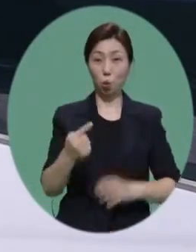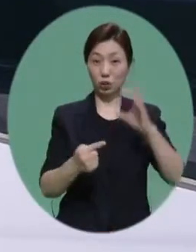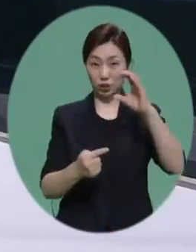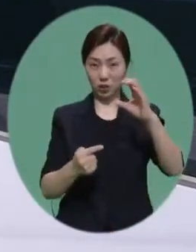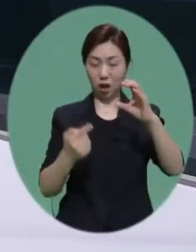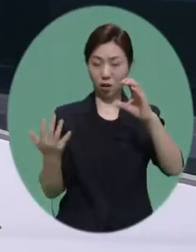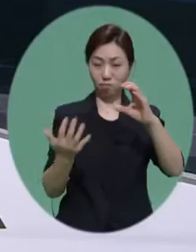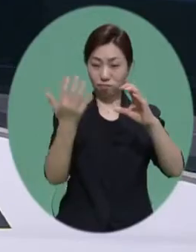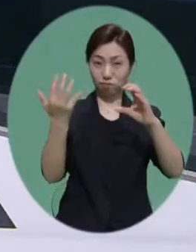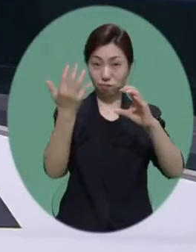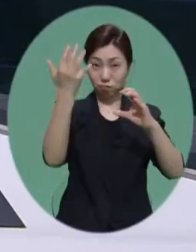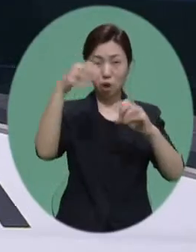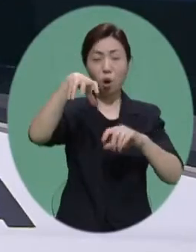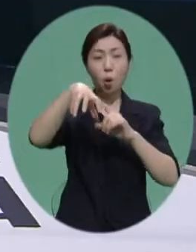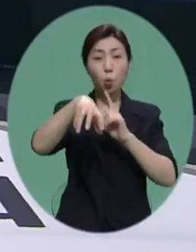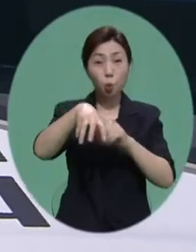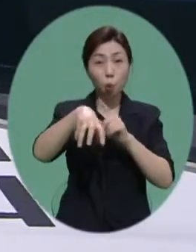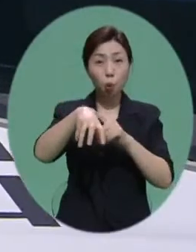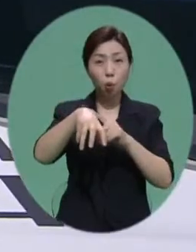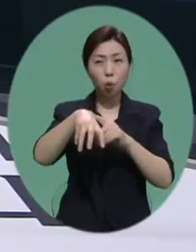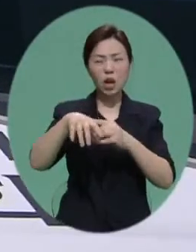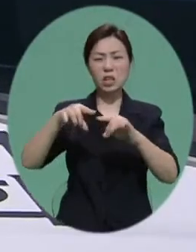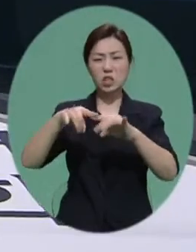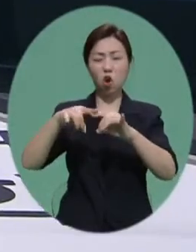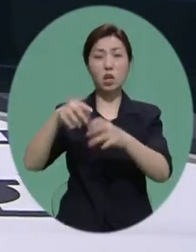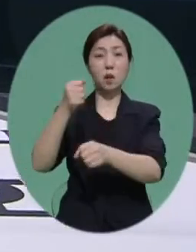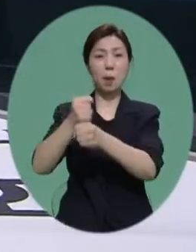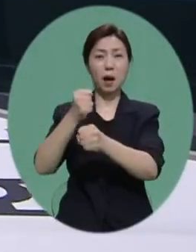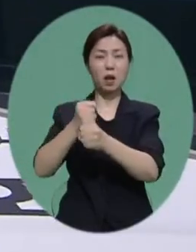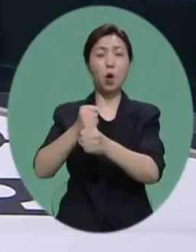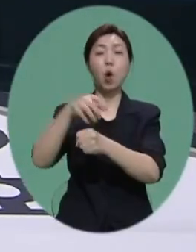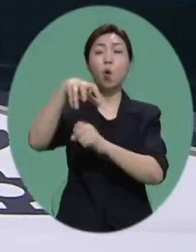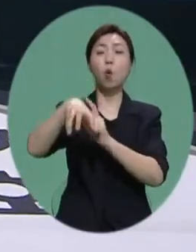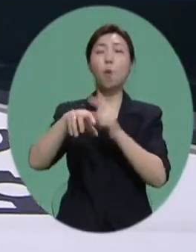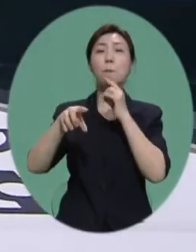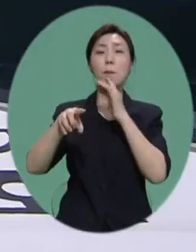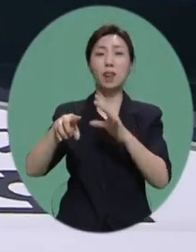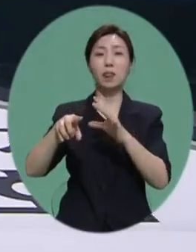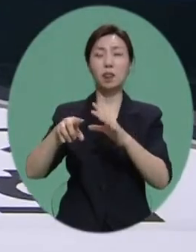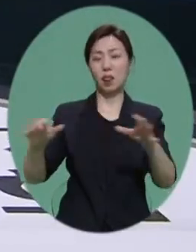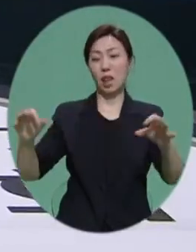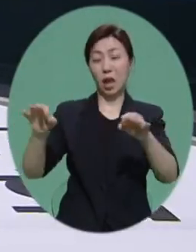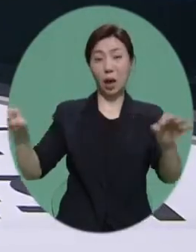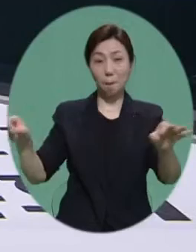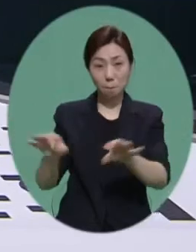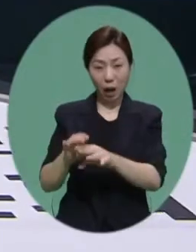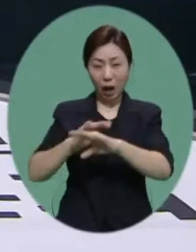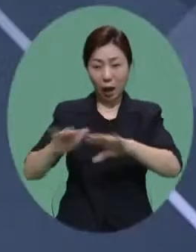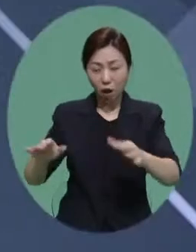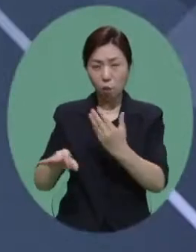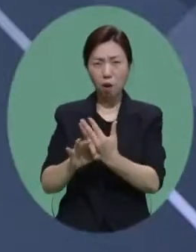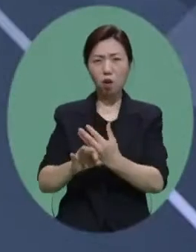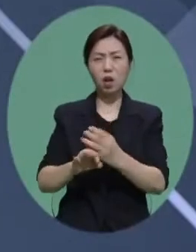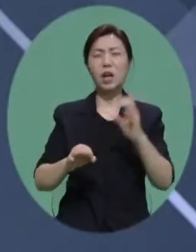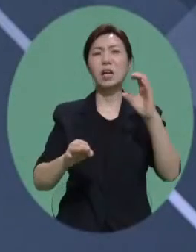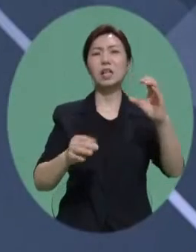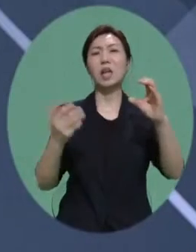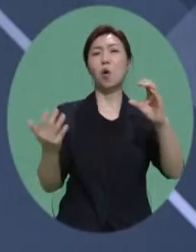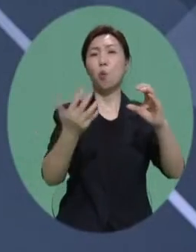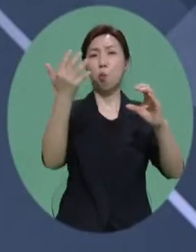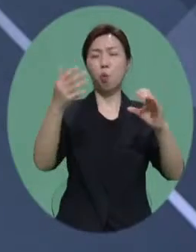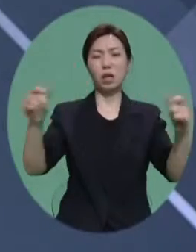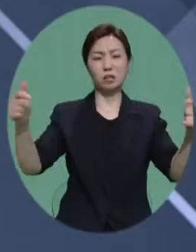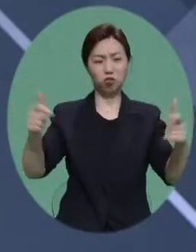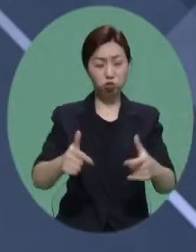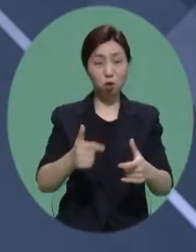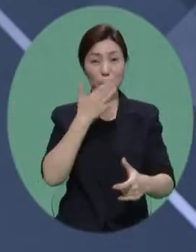전기를 생산하는 곳만 해결하면 탄소 중립 을 이룰 수 있다고 잘못 알고 있는 겁니다 사실 탄소가